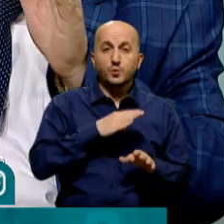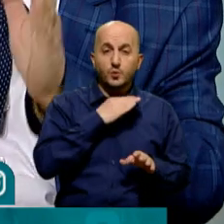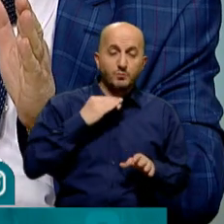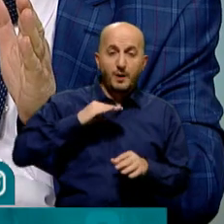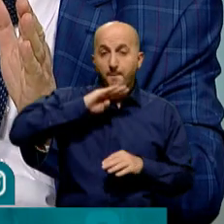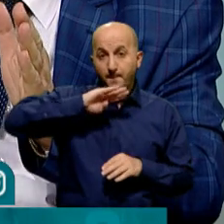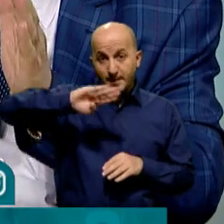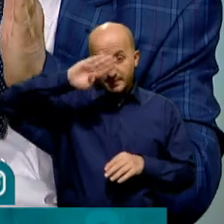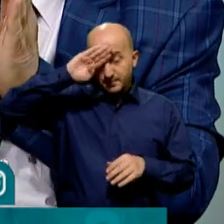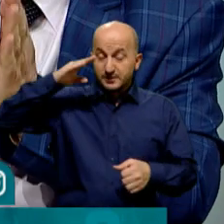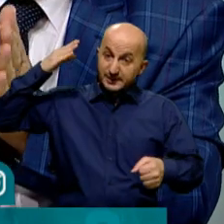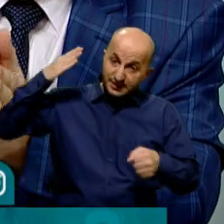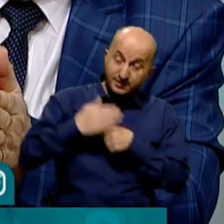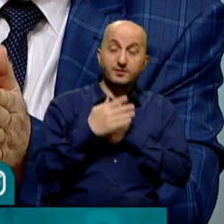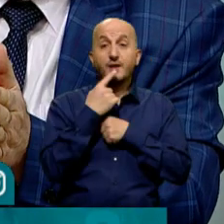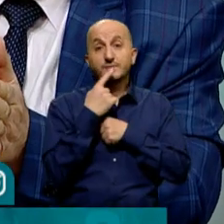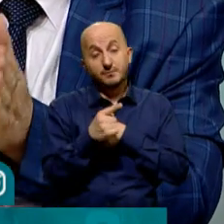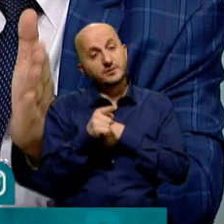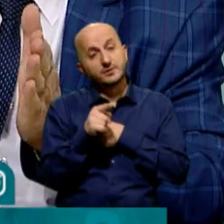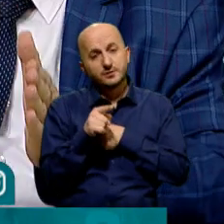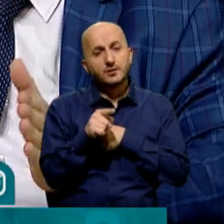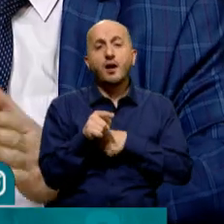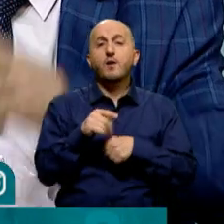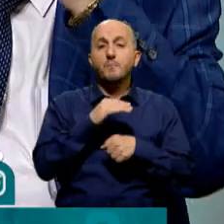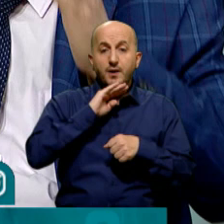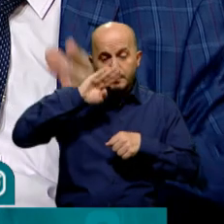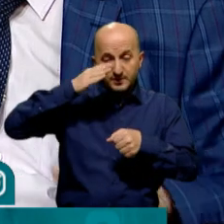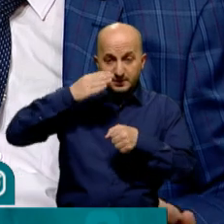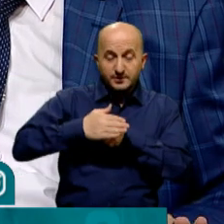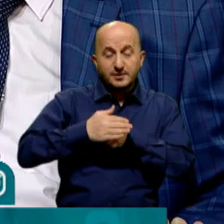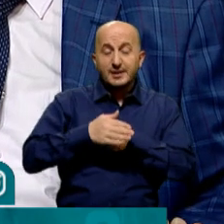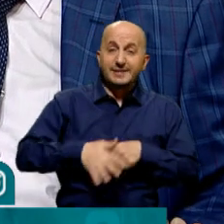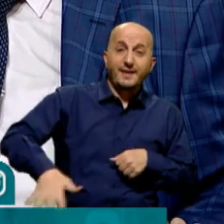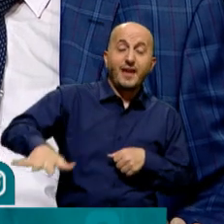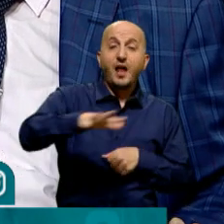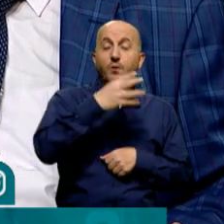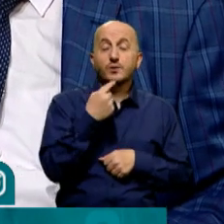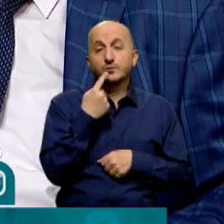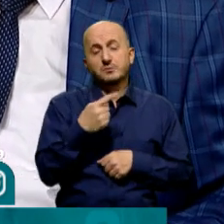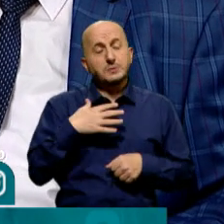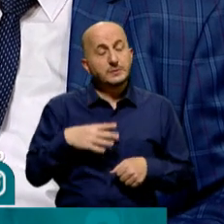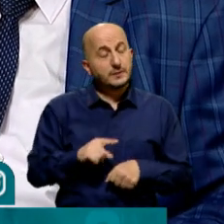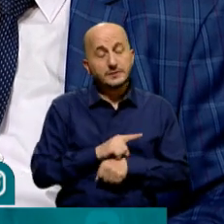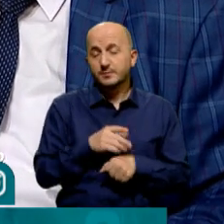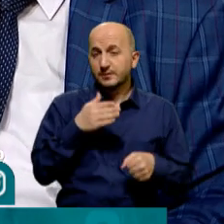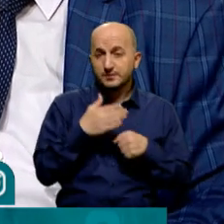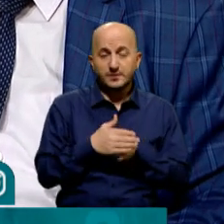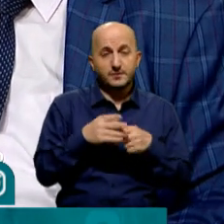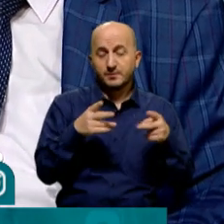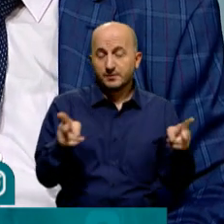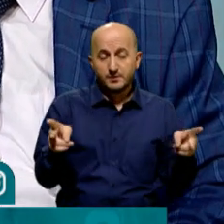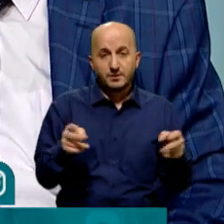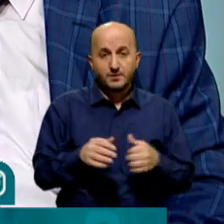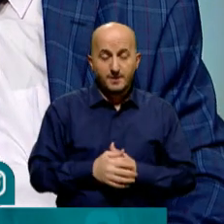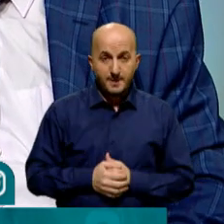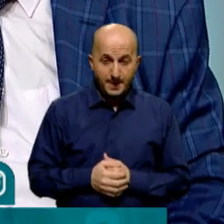bayramında keseceğim demişse kurban bayramında keser. Bunun dışında genel olarak söylemişse istediği zaman kesebilir. Bunda herhangi bir sakınca yok.